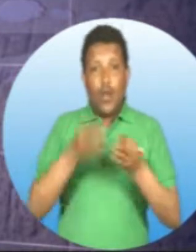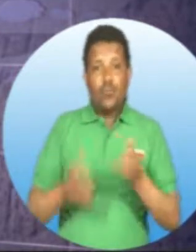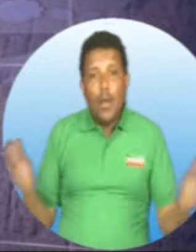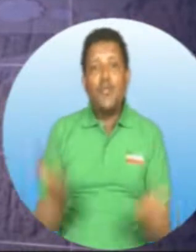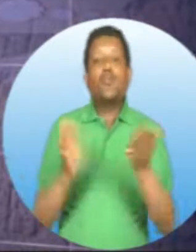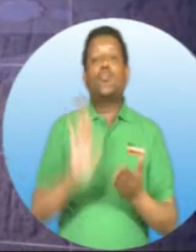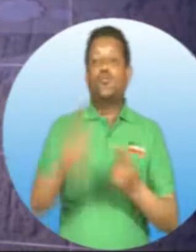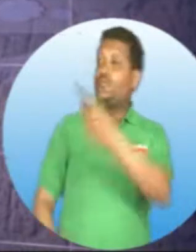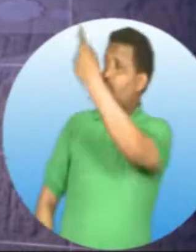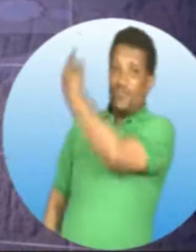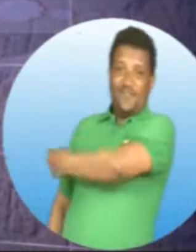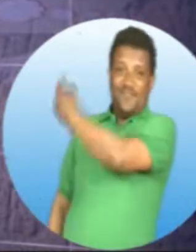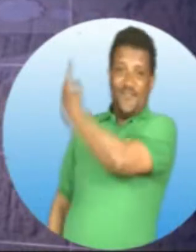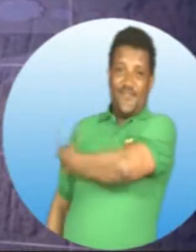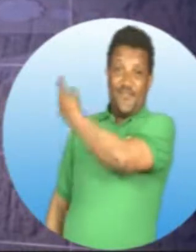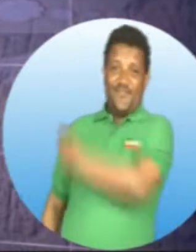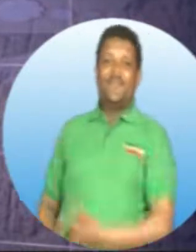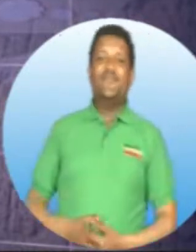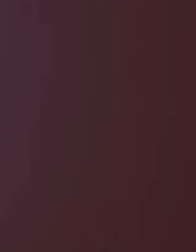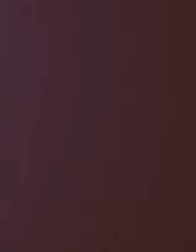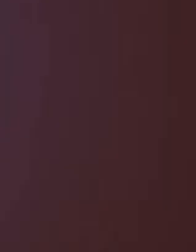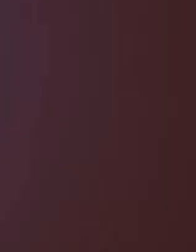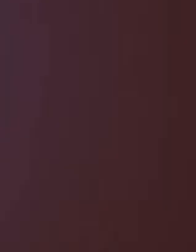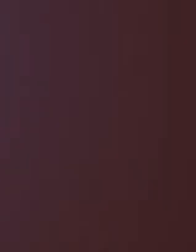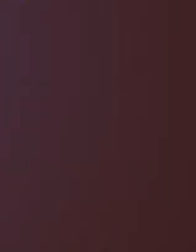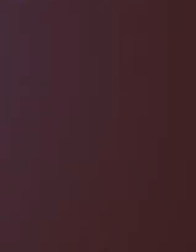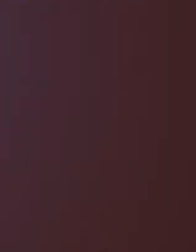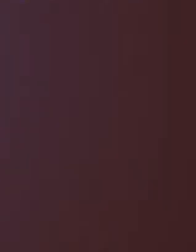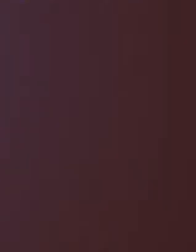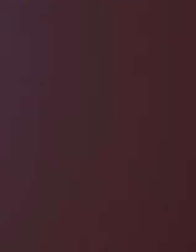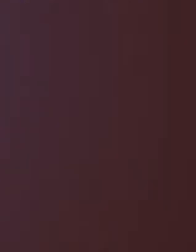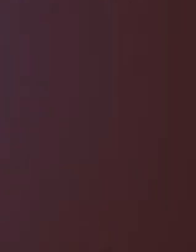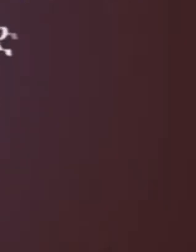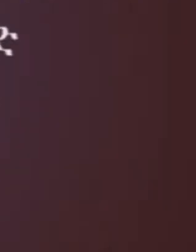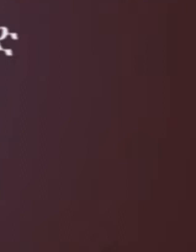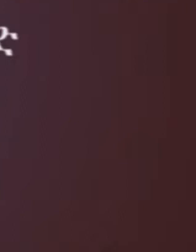በማስደገፍ ተማሪዎች እንዲያብራሩ ያበረታቷቸው።